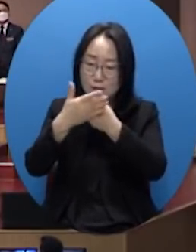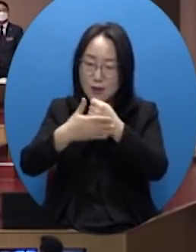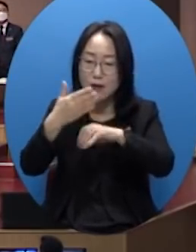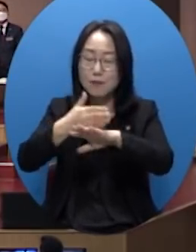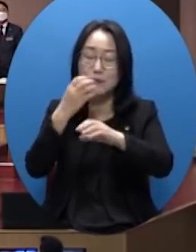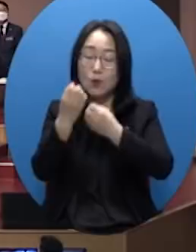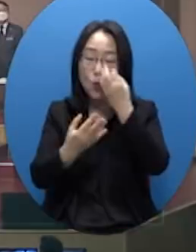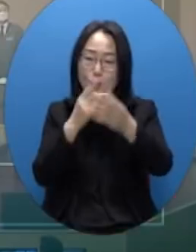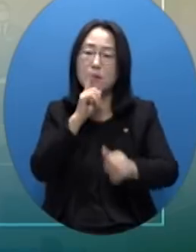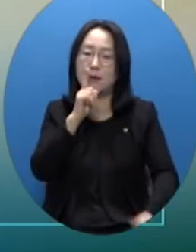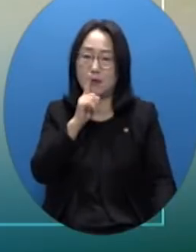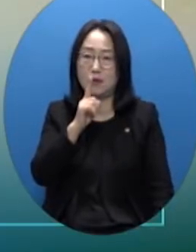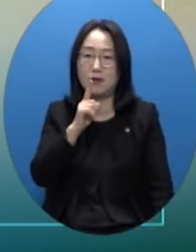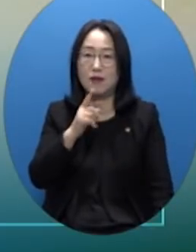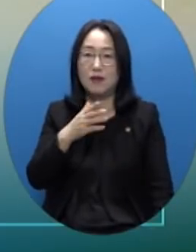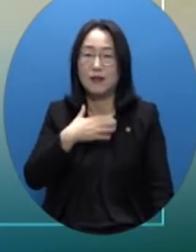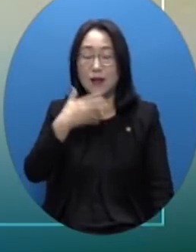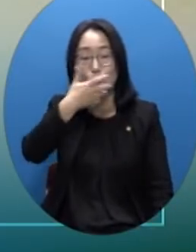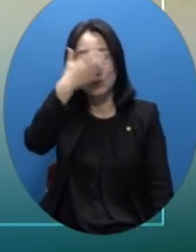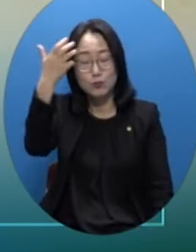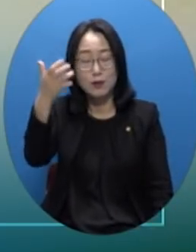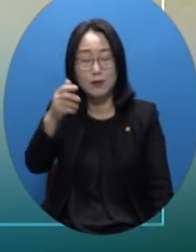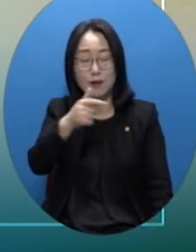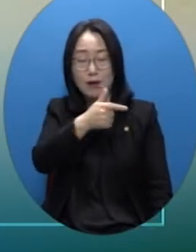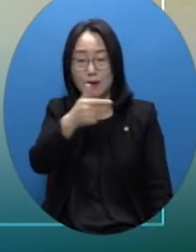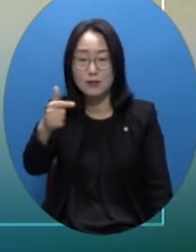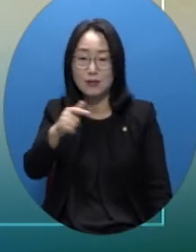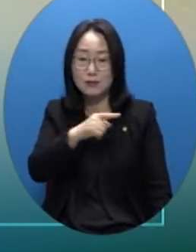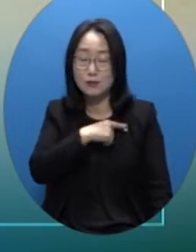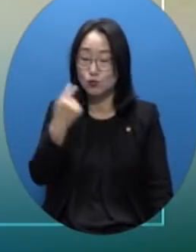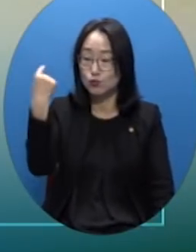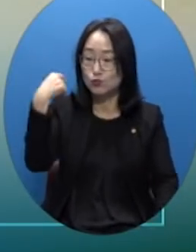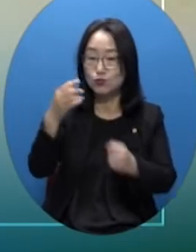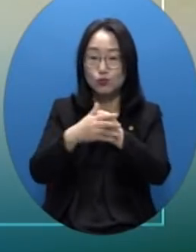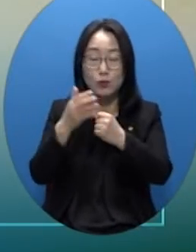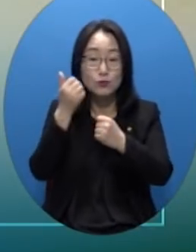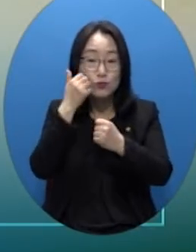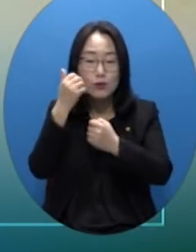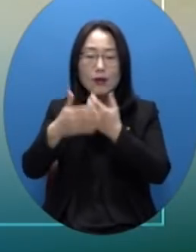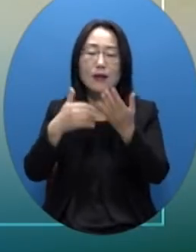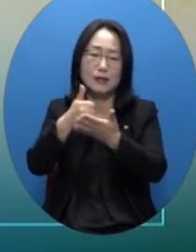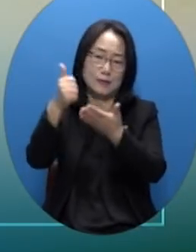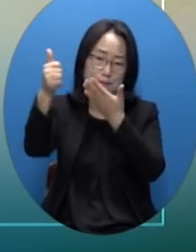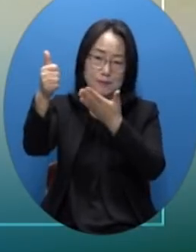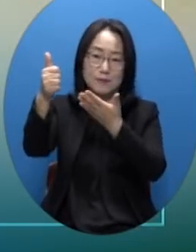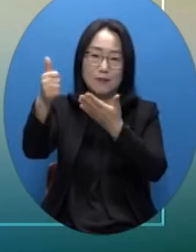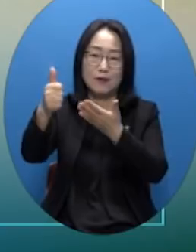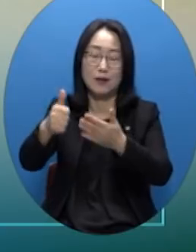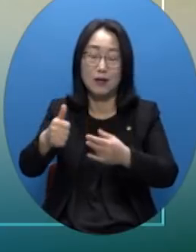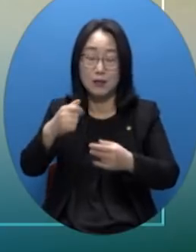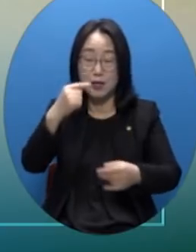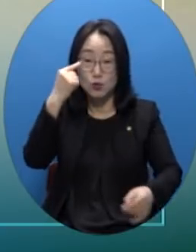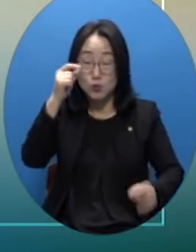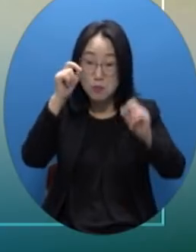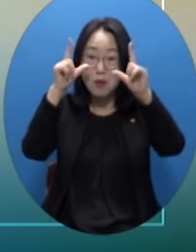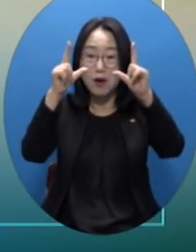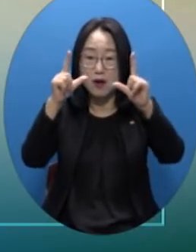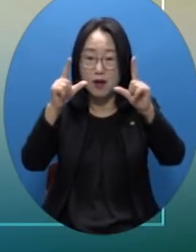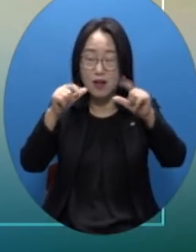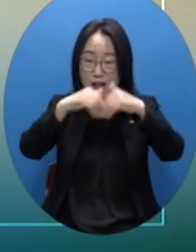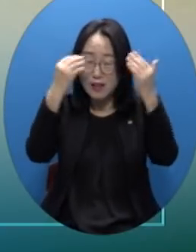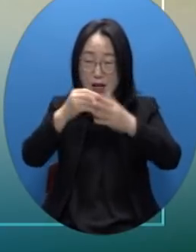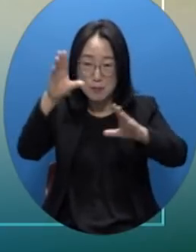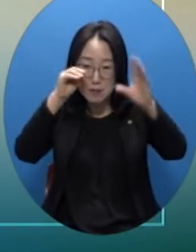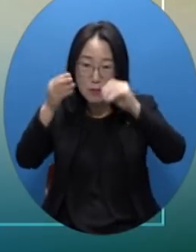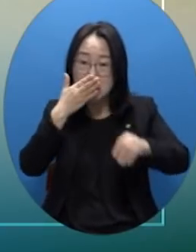이렇게 고백합니다 내 꿈에 가장 큰 후원자는 하나님입니다 누리 보인다고 해서 다 볼 수 있는 것은